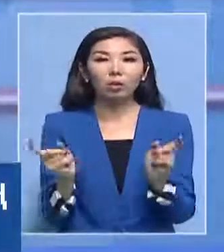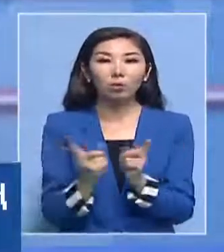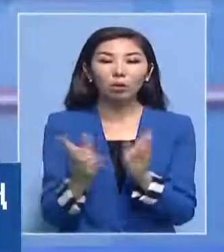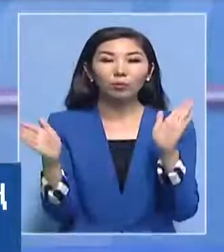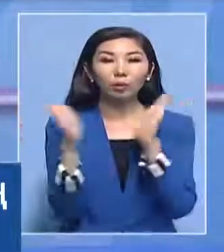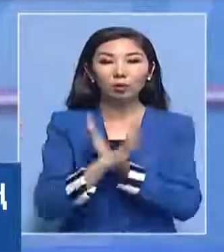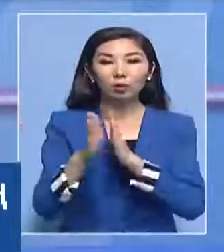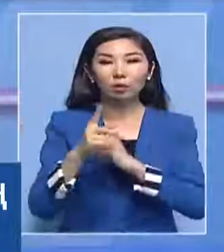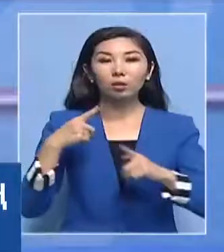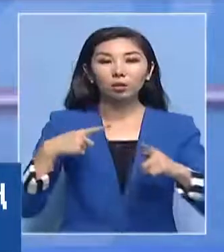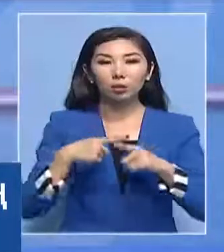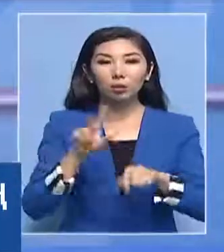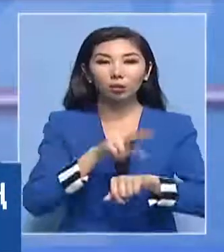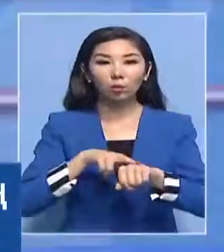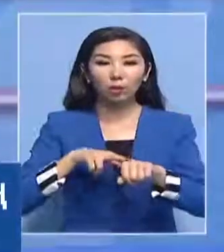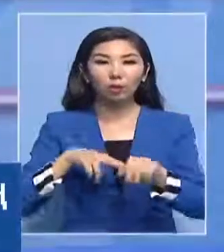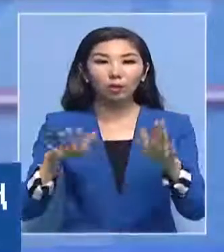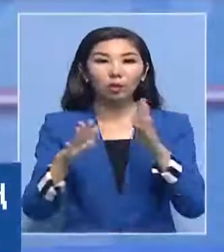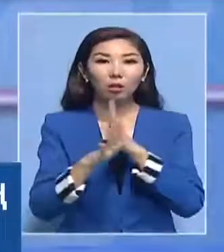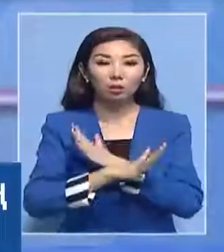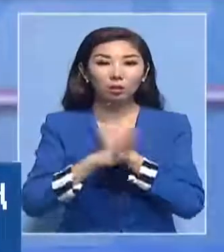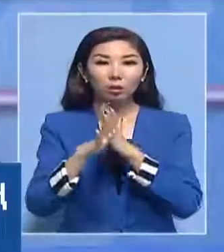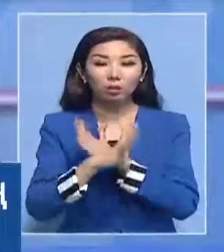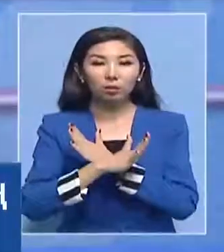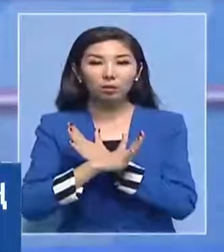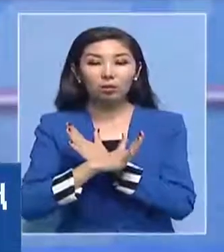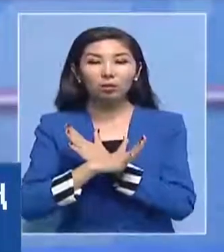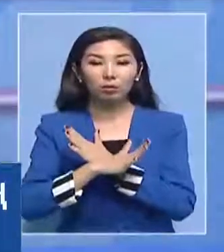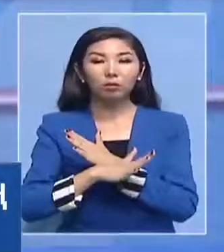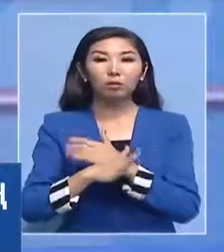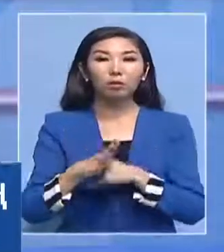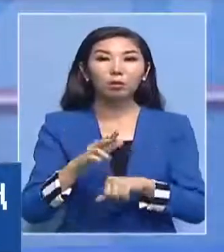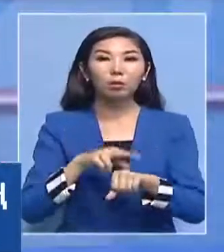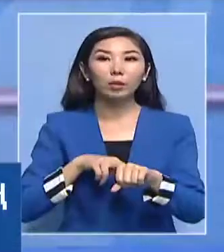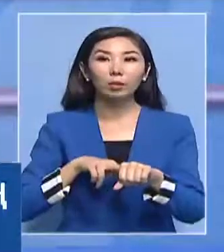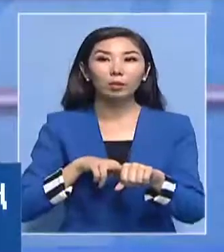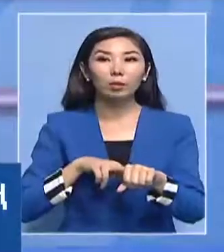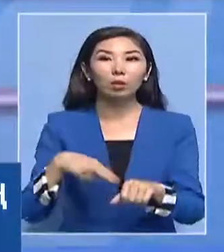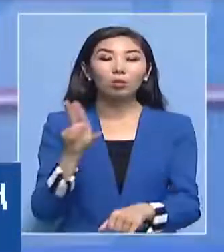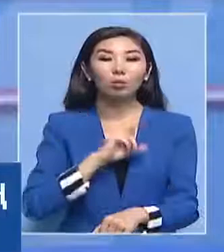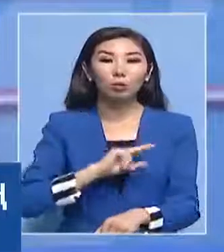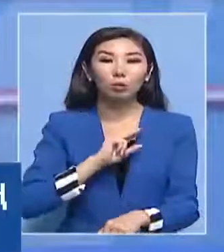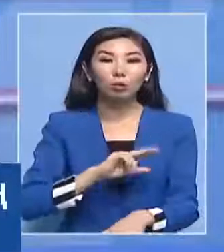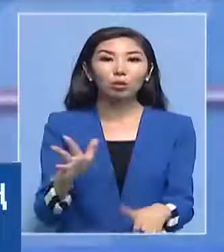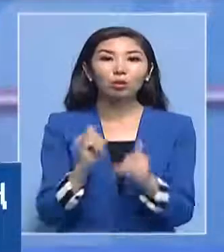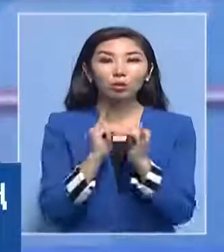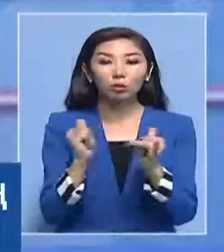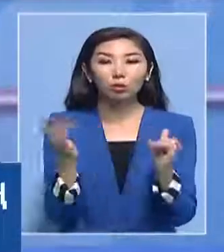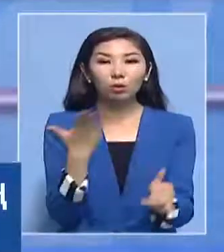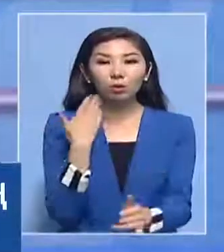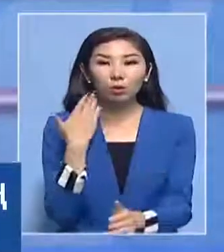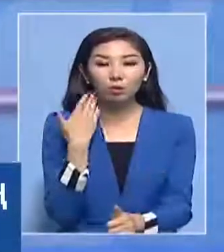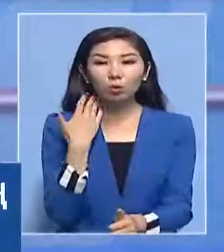Қоғамды техникалық инспектор қоғамдық негізінде істеп жатқан техникалық инспекторлардың жұмысын жетілдіру. Жаңа